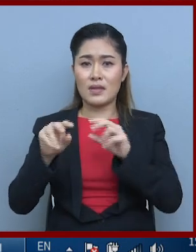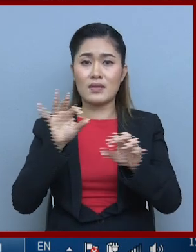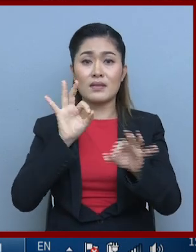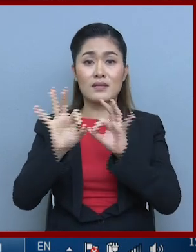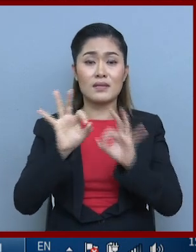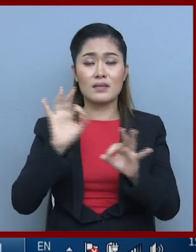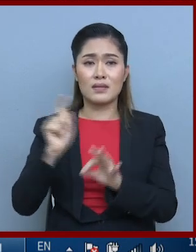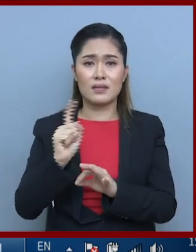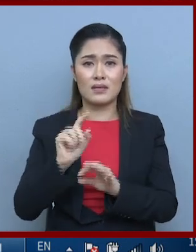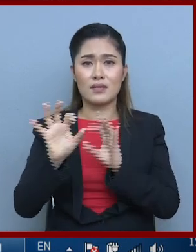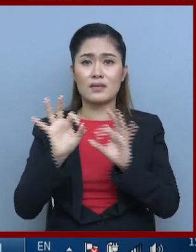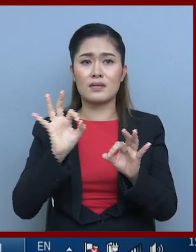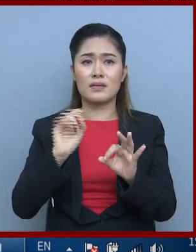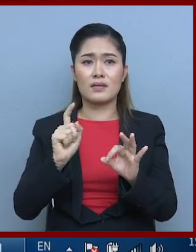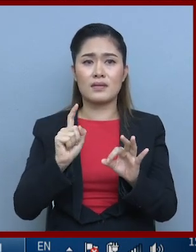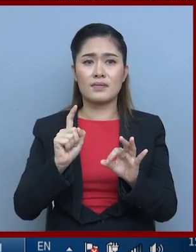ไ